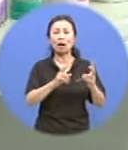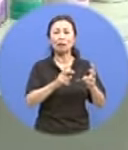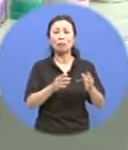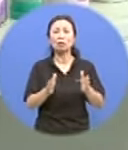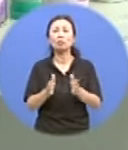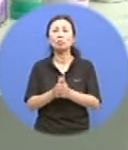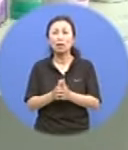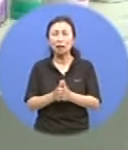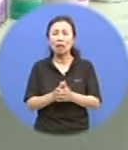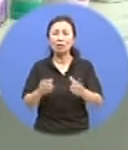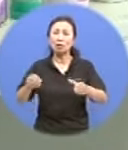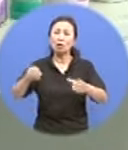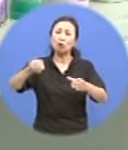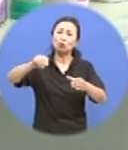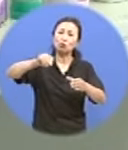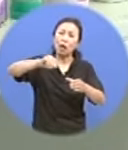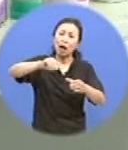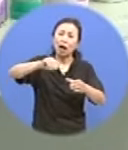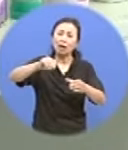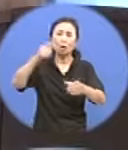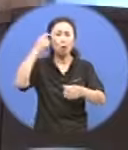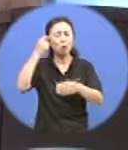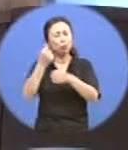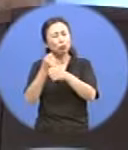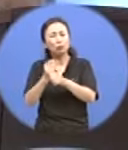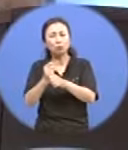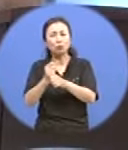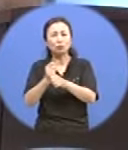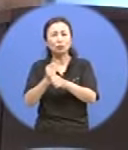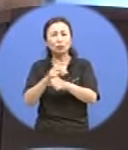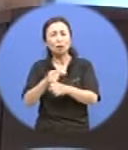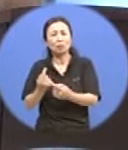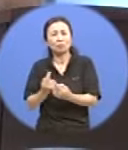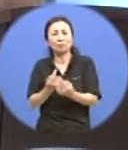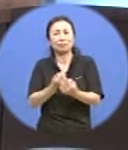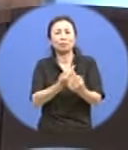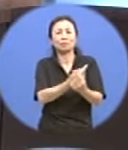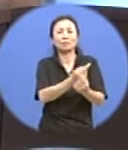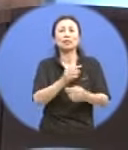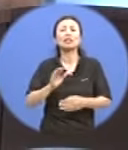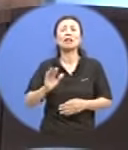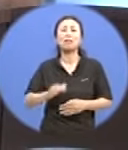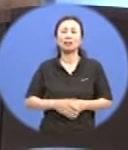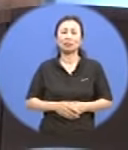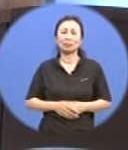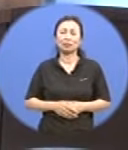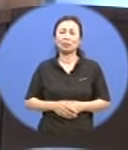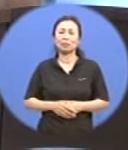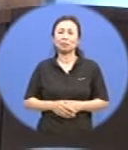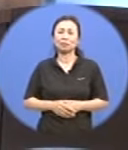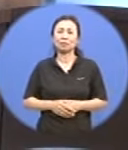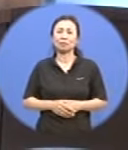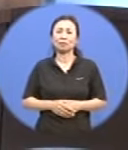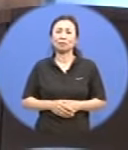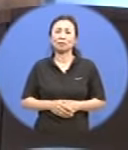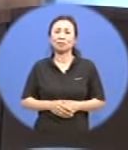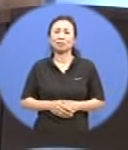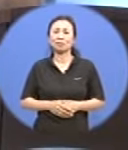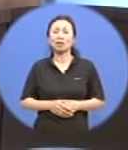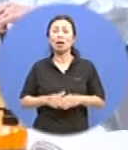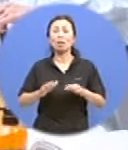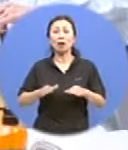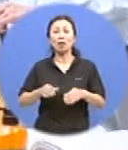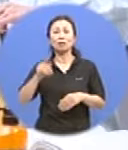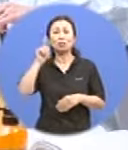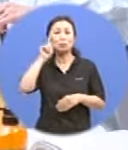詰め替えに対しての工夫っていうのをどんどんやっていきましてね、 はい、 でどんどん詰め替えやすくなったがゆえにトータルの詰め替え比率